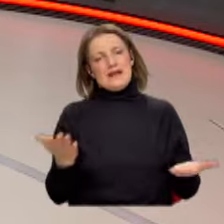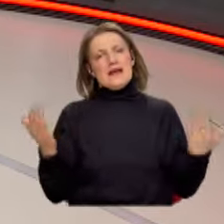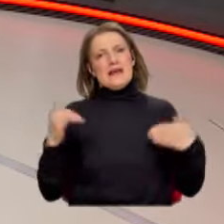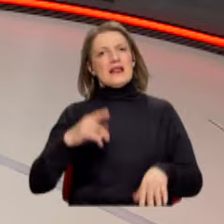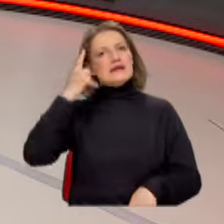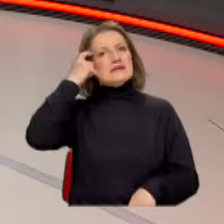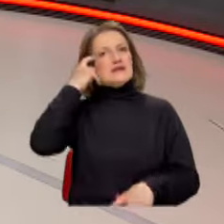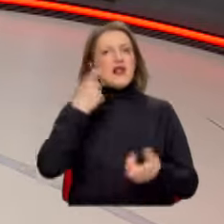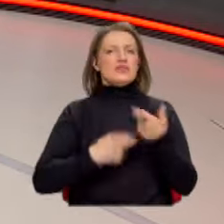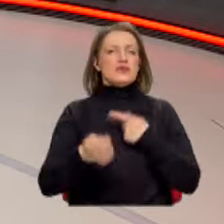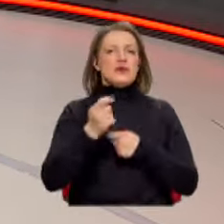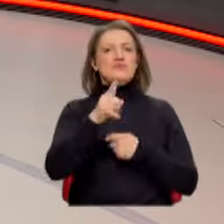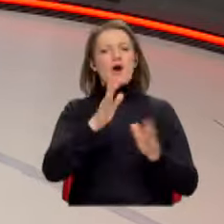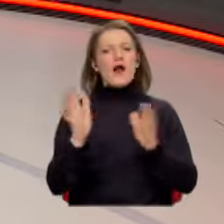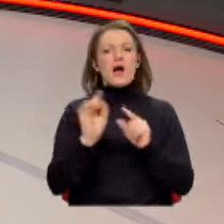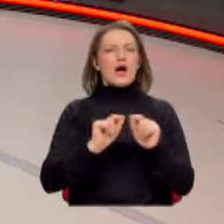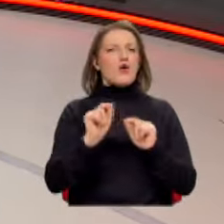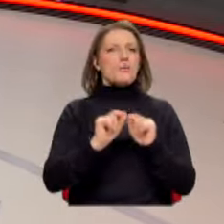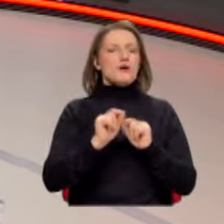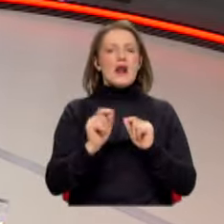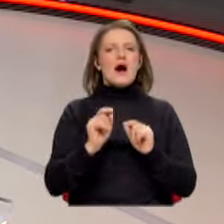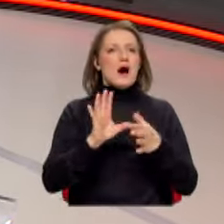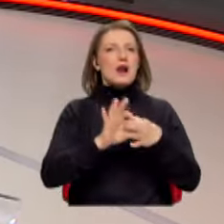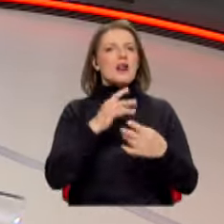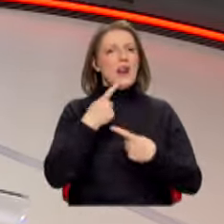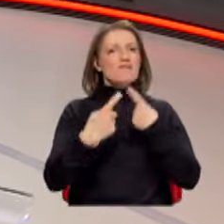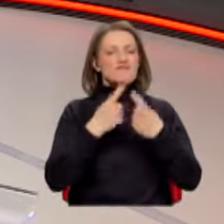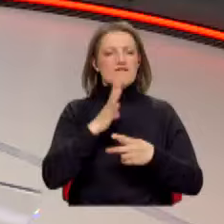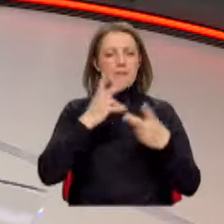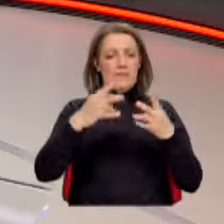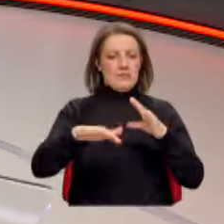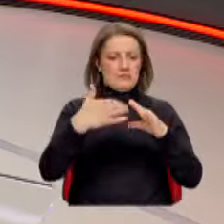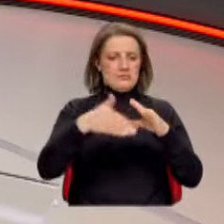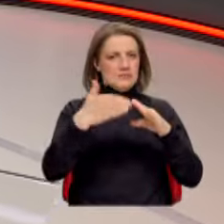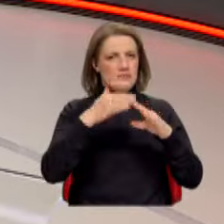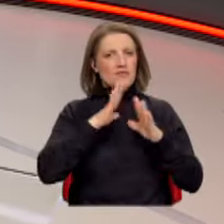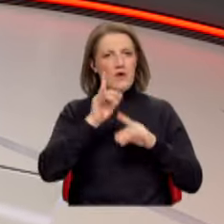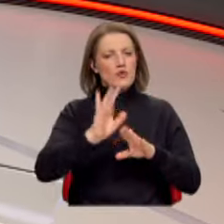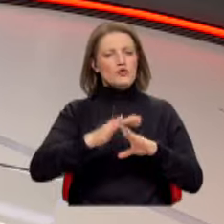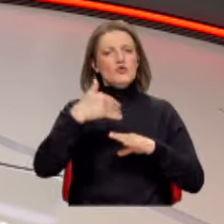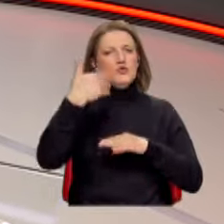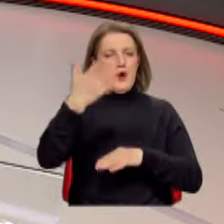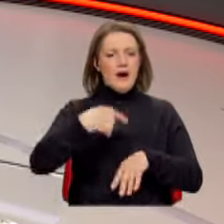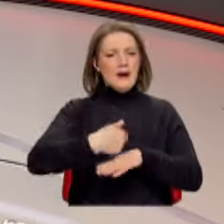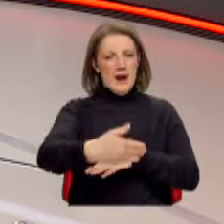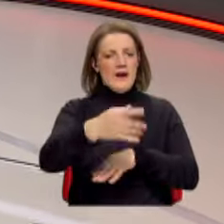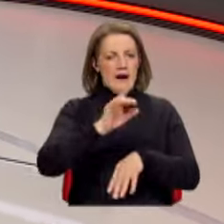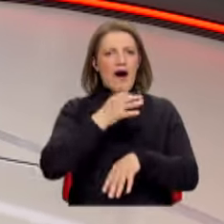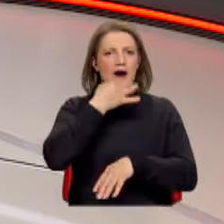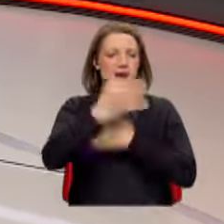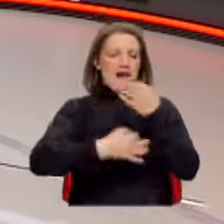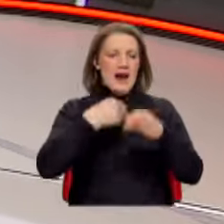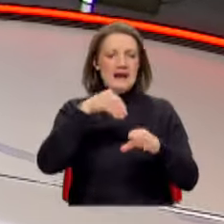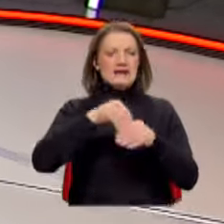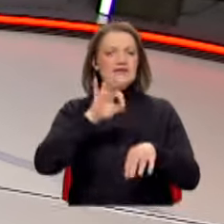Geldik İsrail ile ticarete. Bu arada ekonomiyle ilgili laflar var filan ama mesajlar da var. Onları sonra ilerleyen haberlerde,